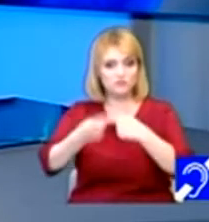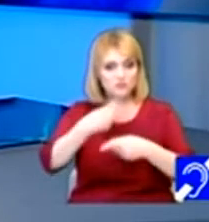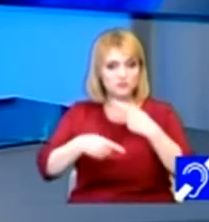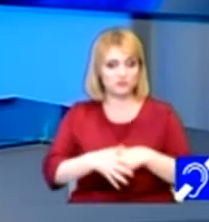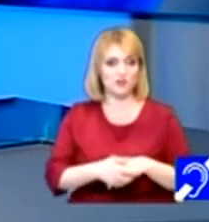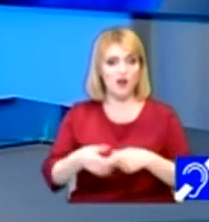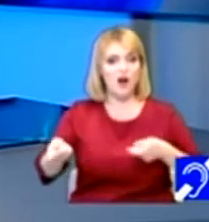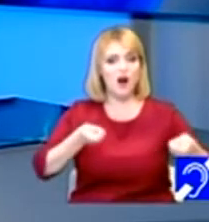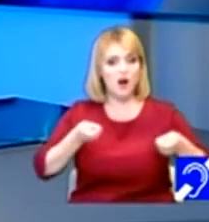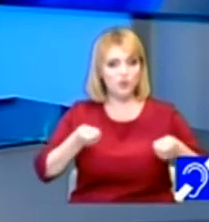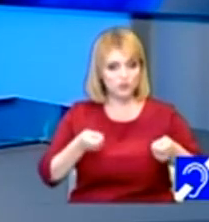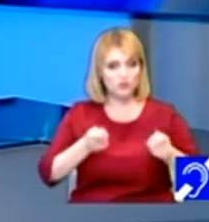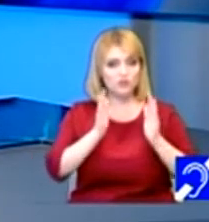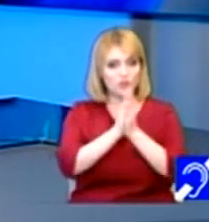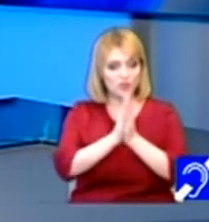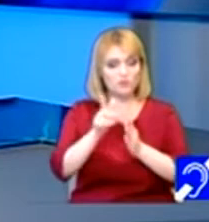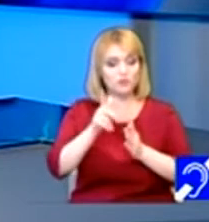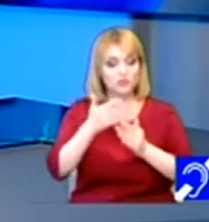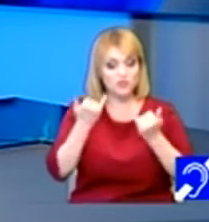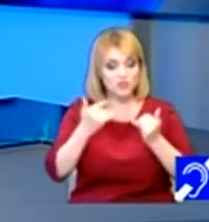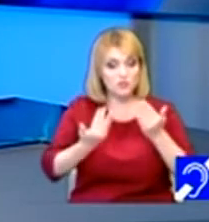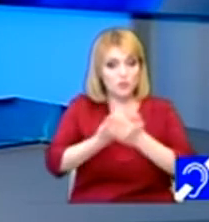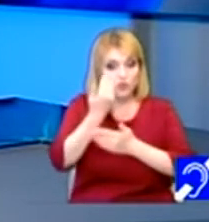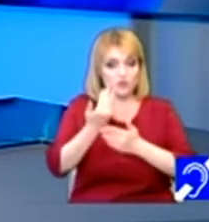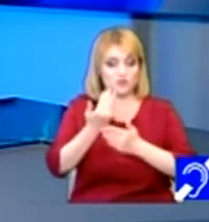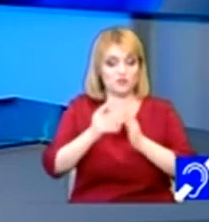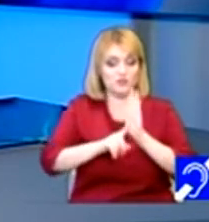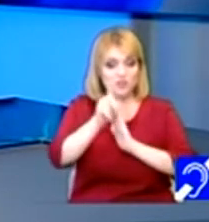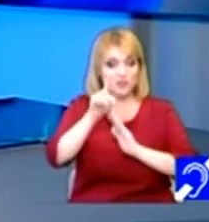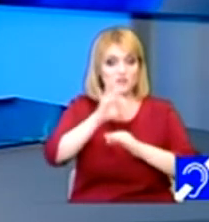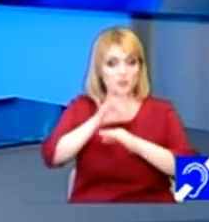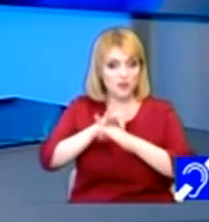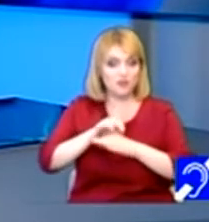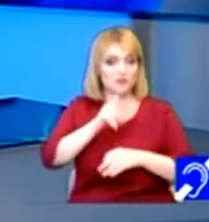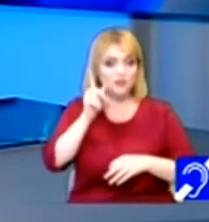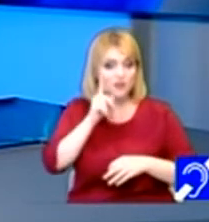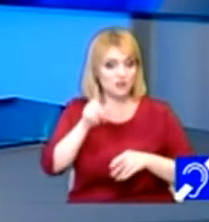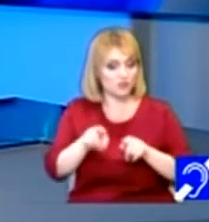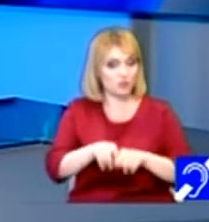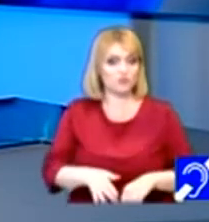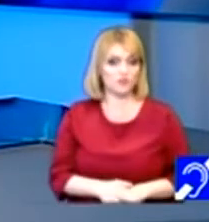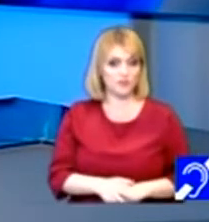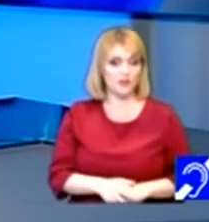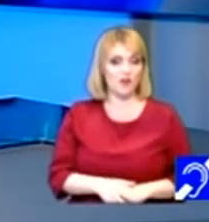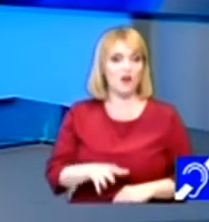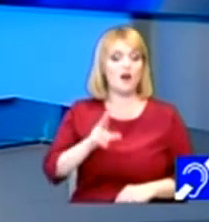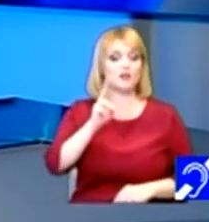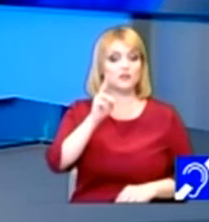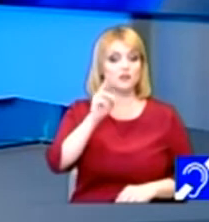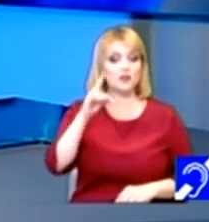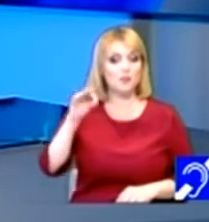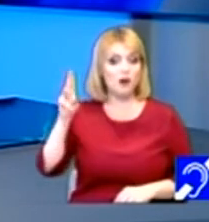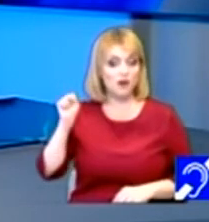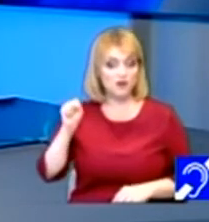fac apel la tineri să respecte măsurile de protecție pentru a-și proteja părinții și bunicii. În Danemarca au fost impuse noi restricții pe